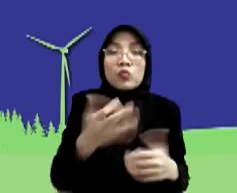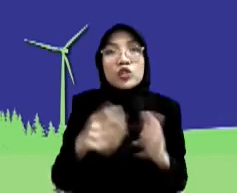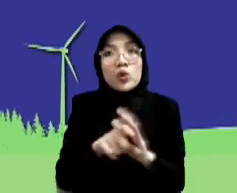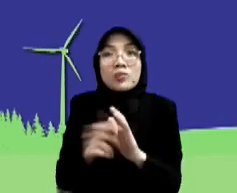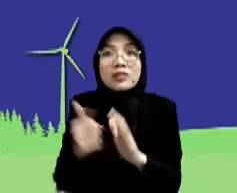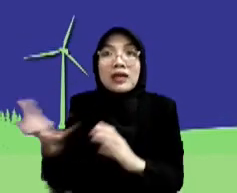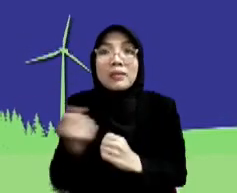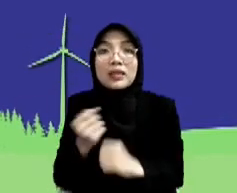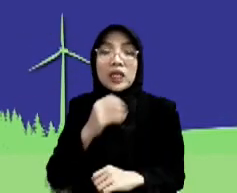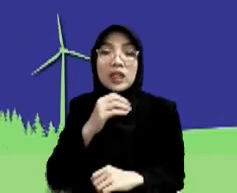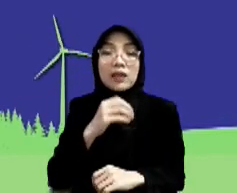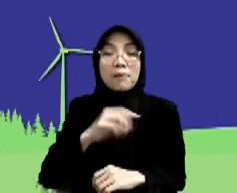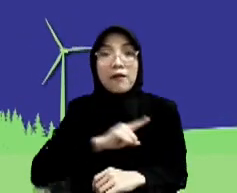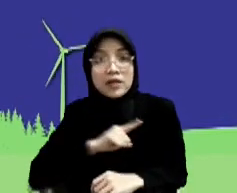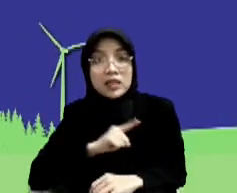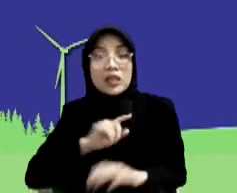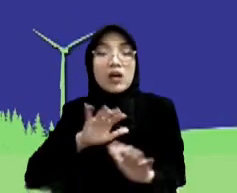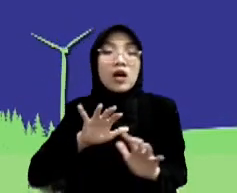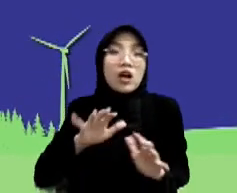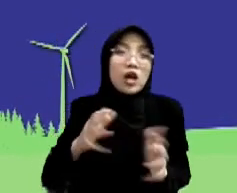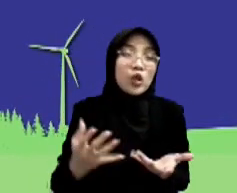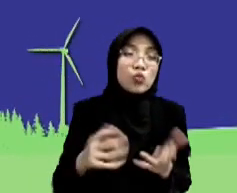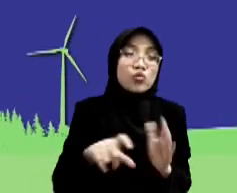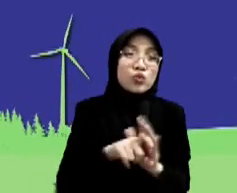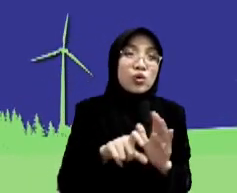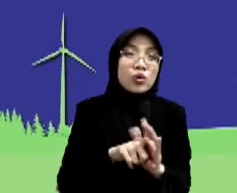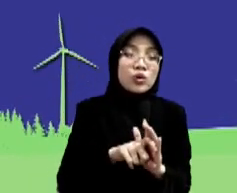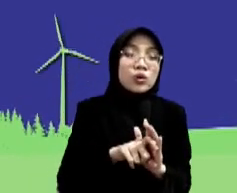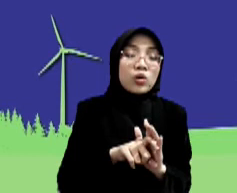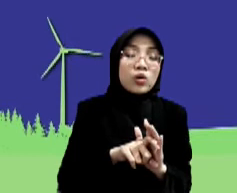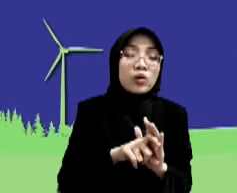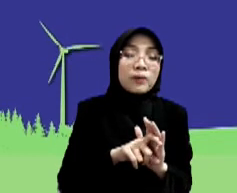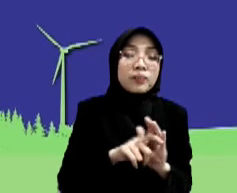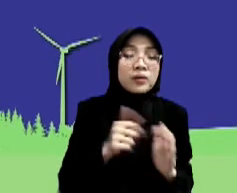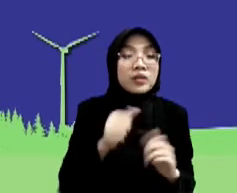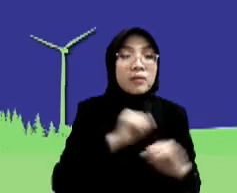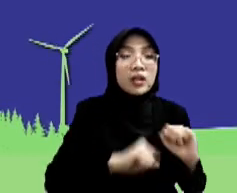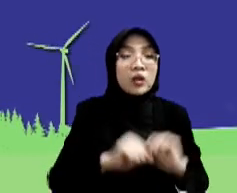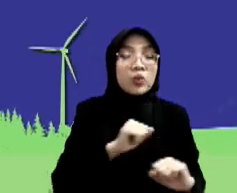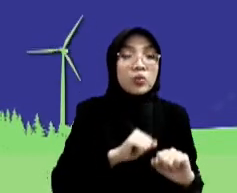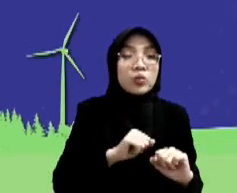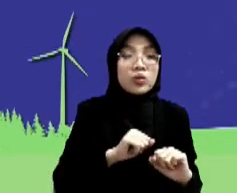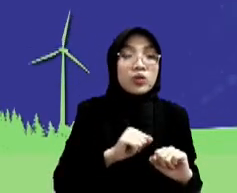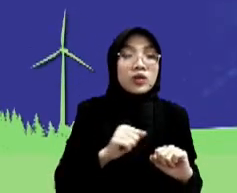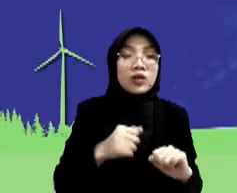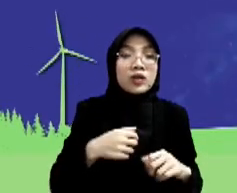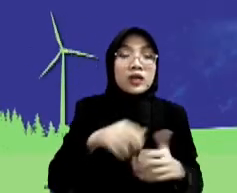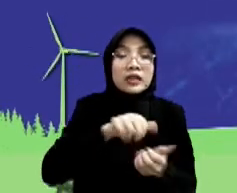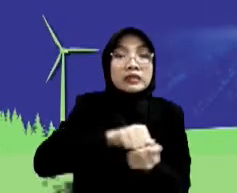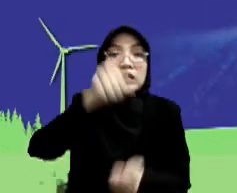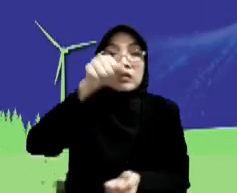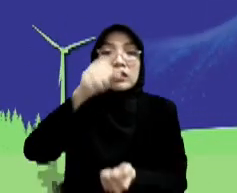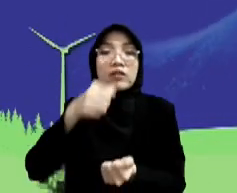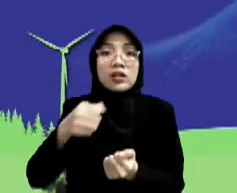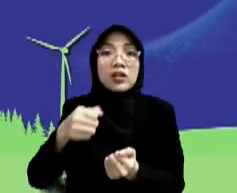Eh ini mungkin Apakah kita bisa melakukan lewat wheeling atau misalnya dengan eh apa namanya energy certificate eh dari